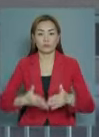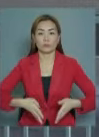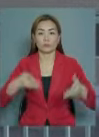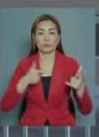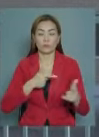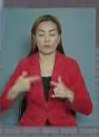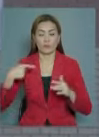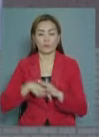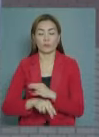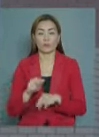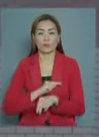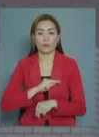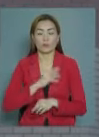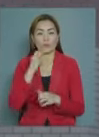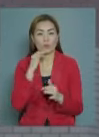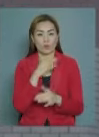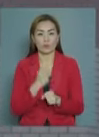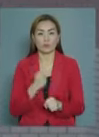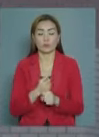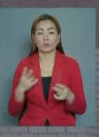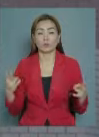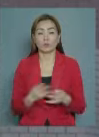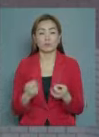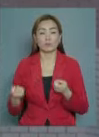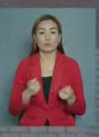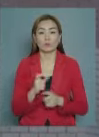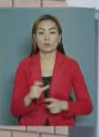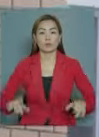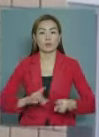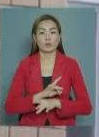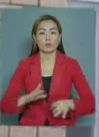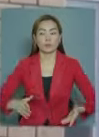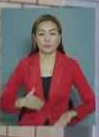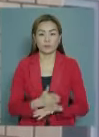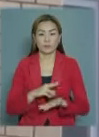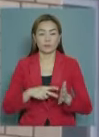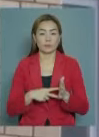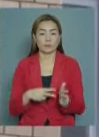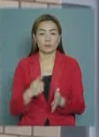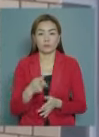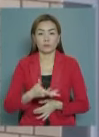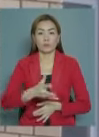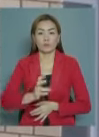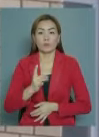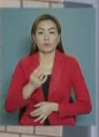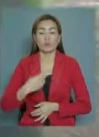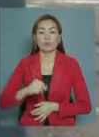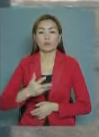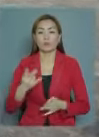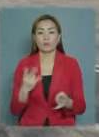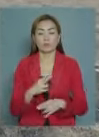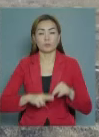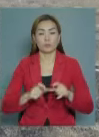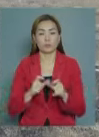көзге дайын көрінгенмен жұмысы әлі жетерлік. Жергілікті билік өкілдерінің айтуынша жобалық құны 1,5 миллиардқа жуық теңге